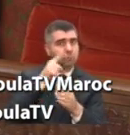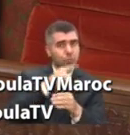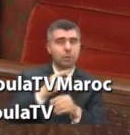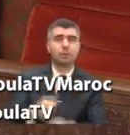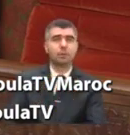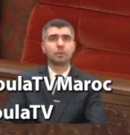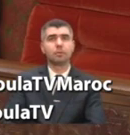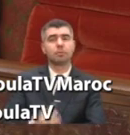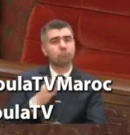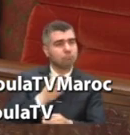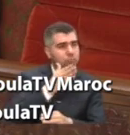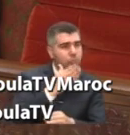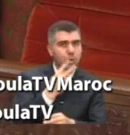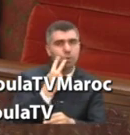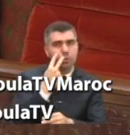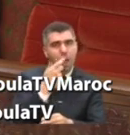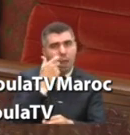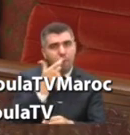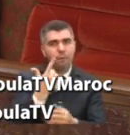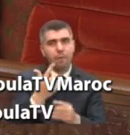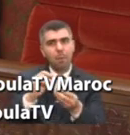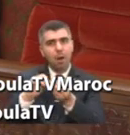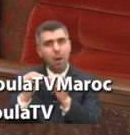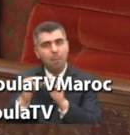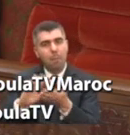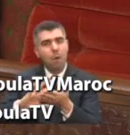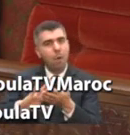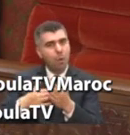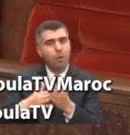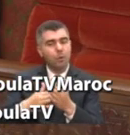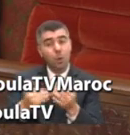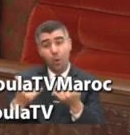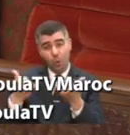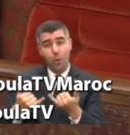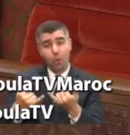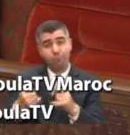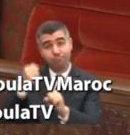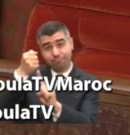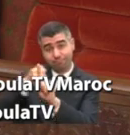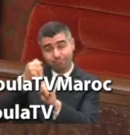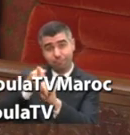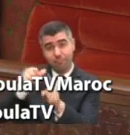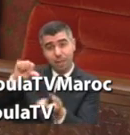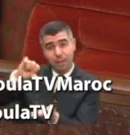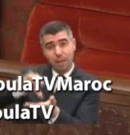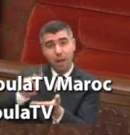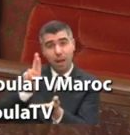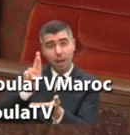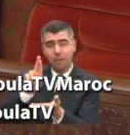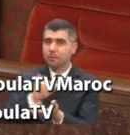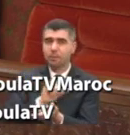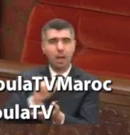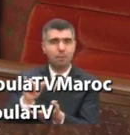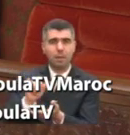من فضلك. وكنشوفوا المشاكل. اليوم العمل ماشي بوحده على المستوى المركزي، حنا تنديروا واحد العدد ديال المجهودات